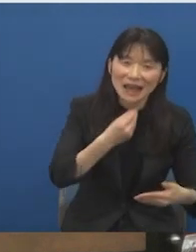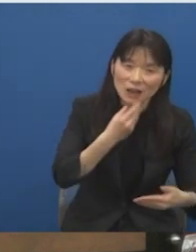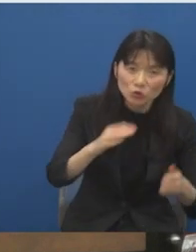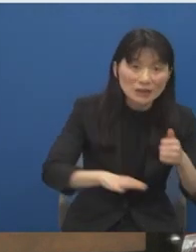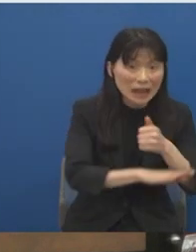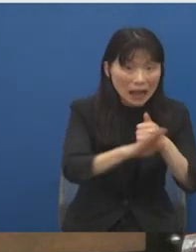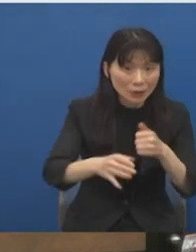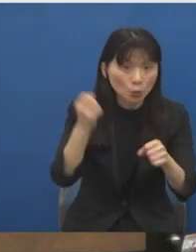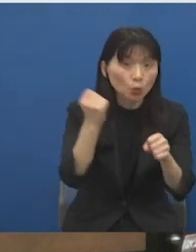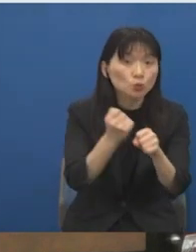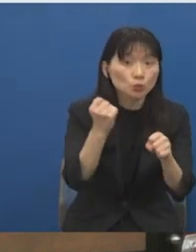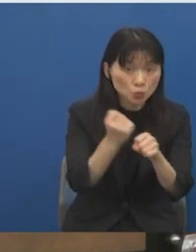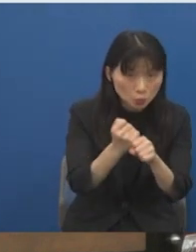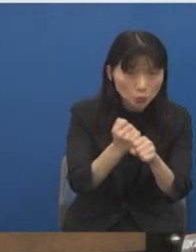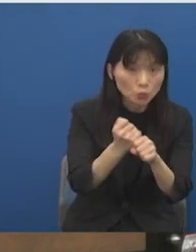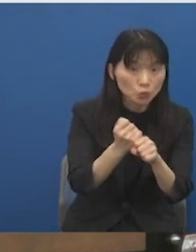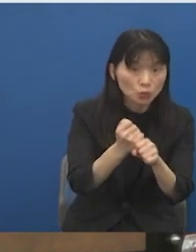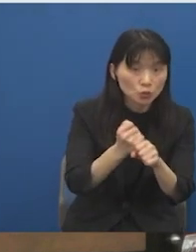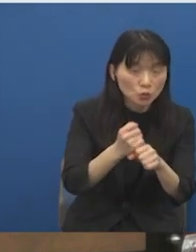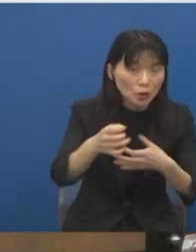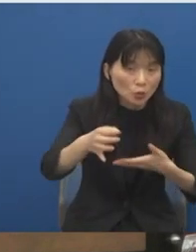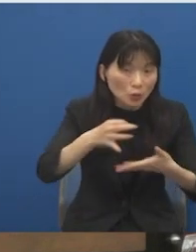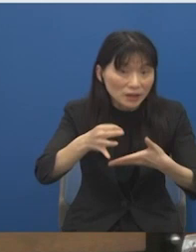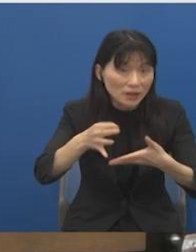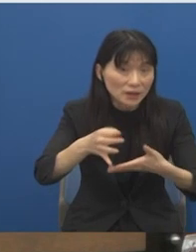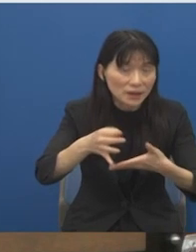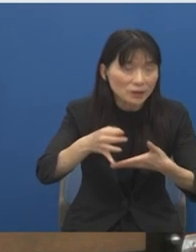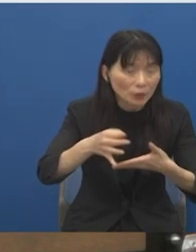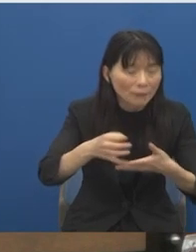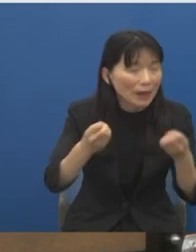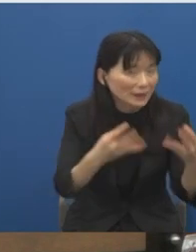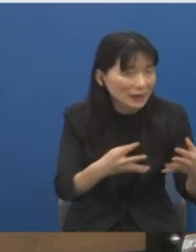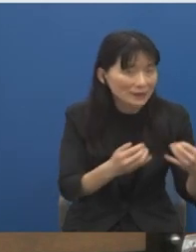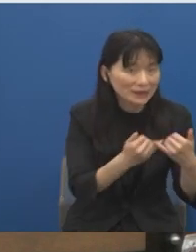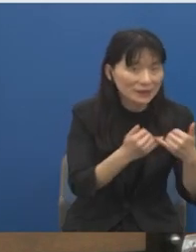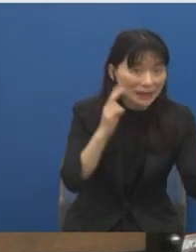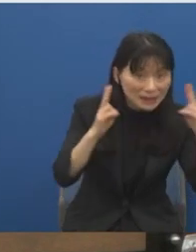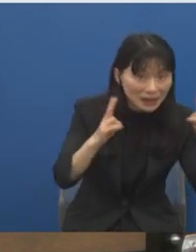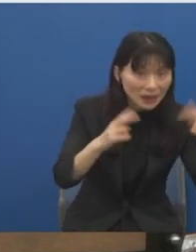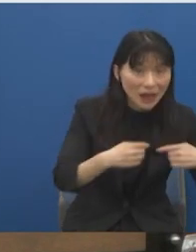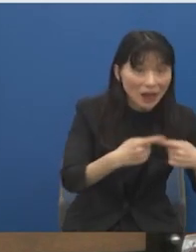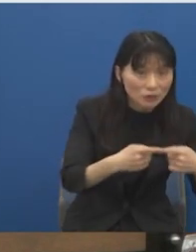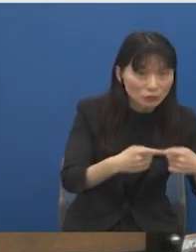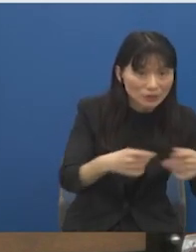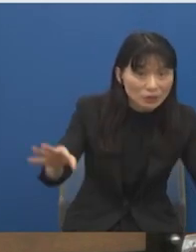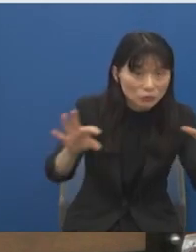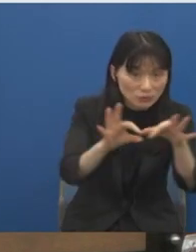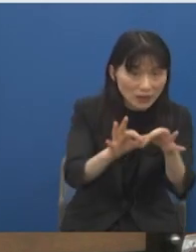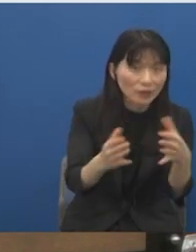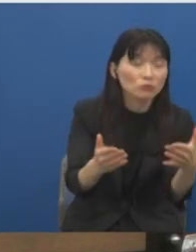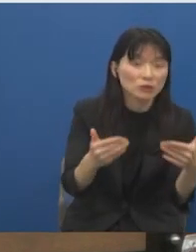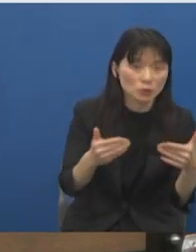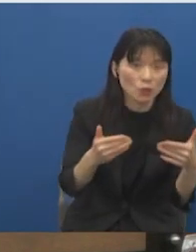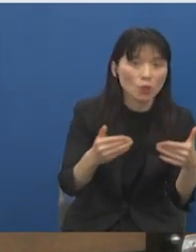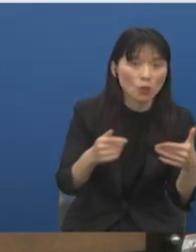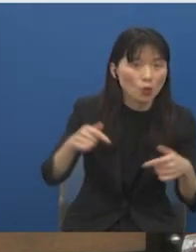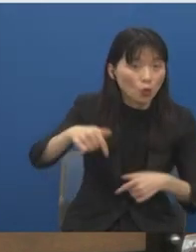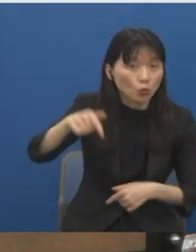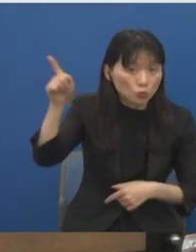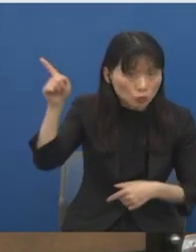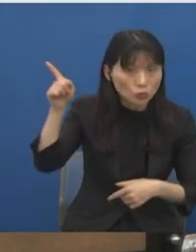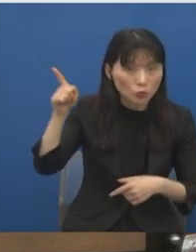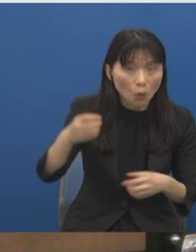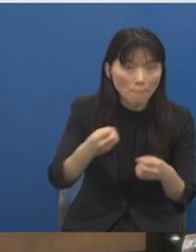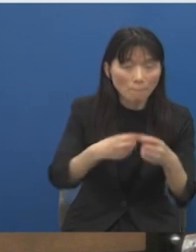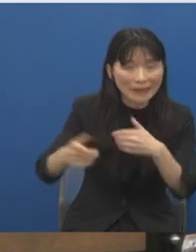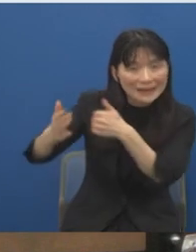づくりや取引量及び新規参入事業者の増加につなげる必要性、京都府によるさらなる支